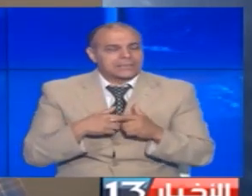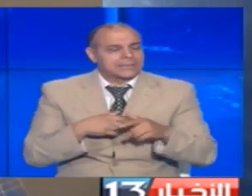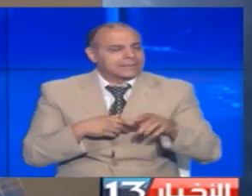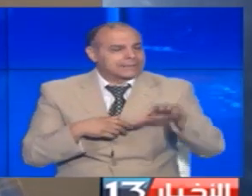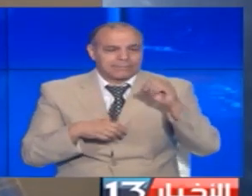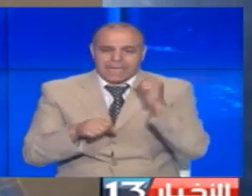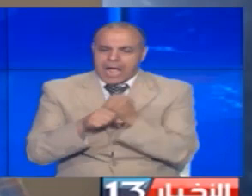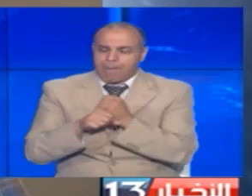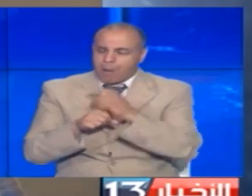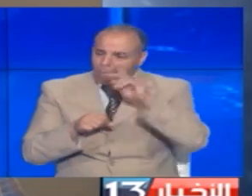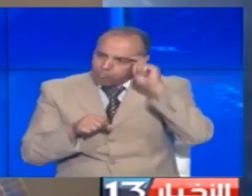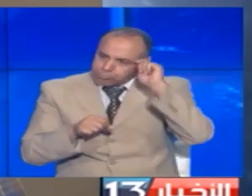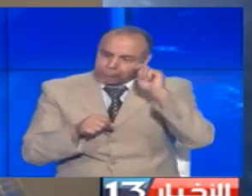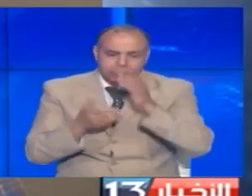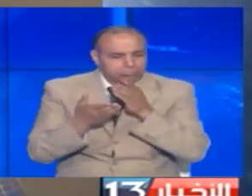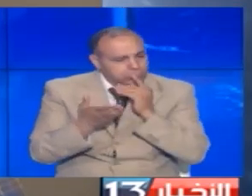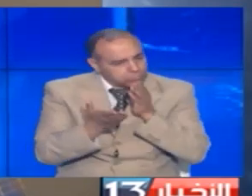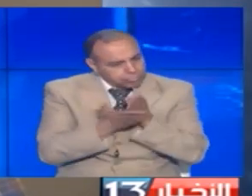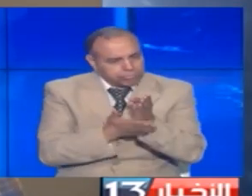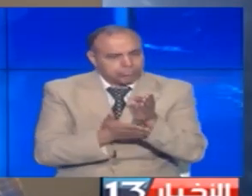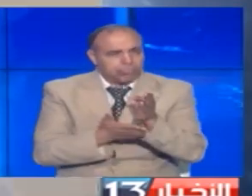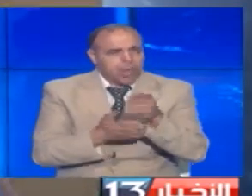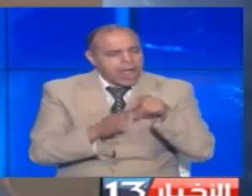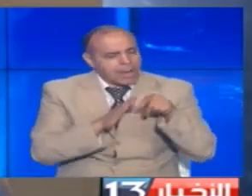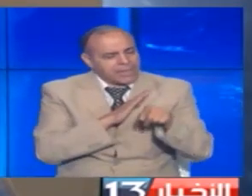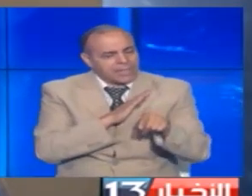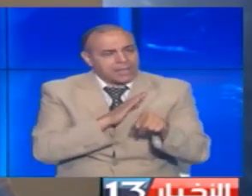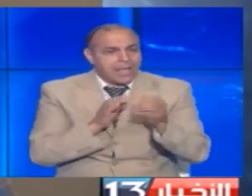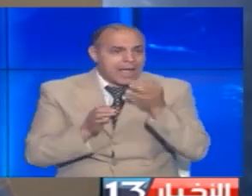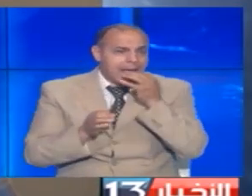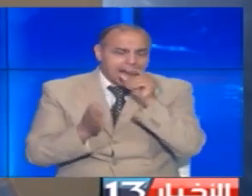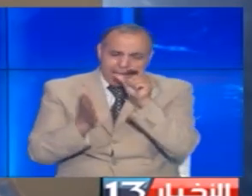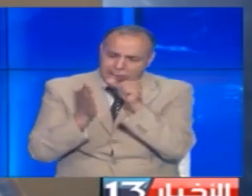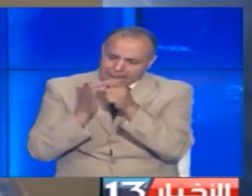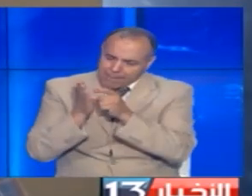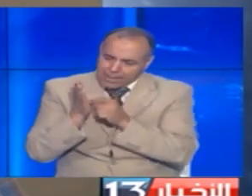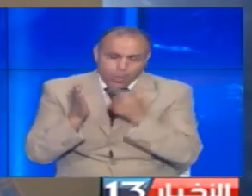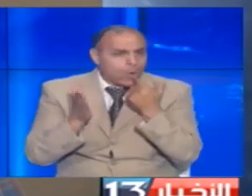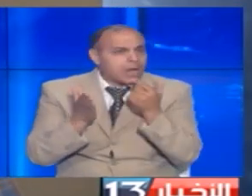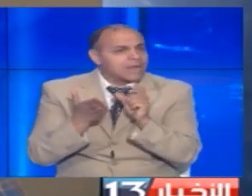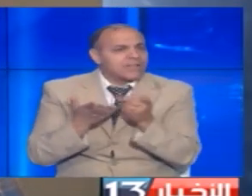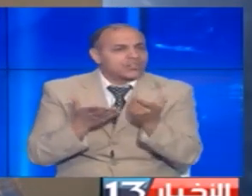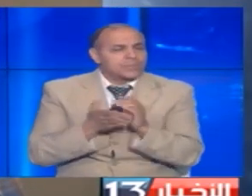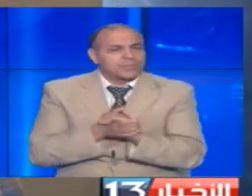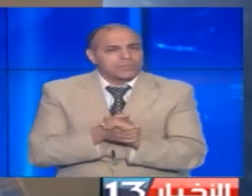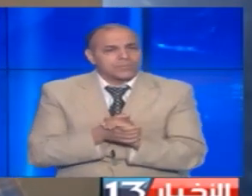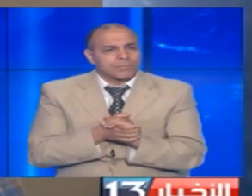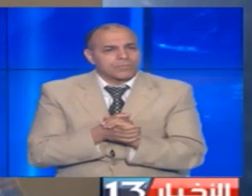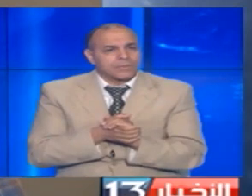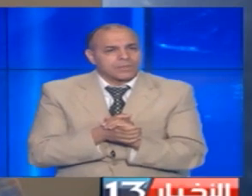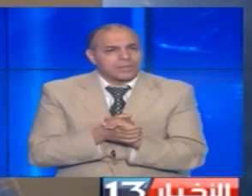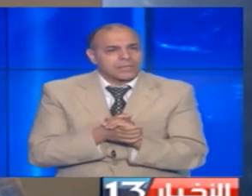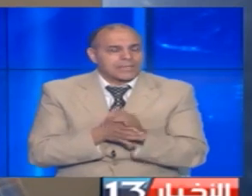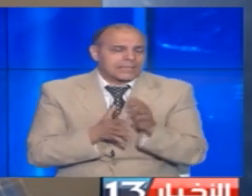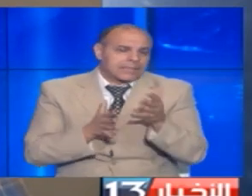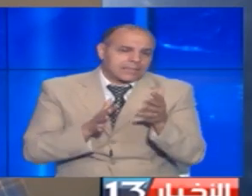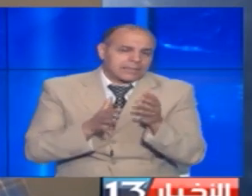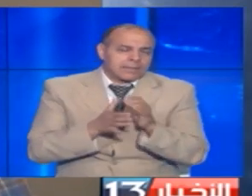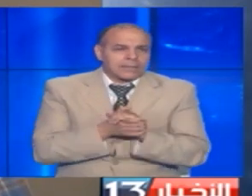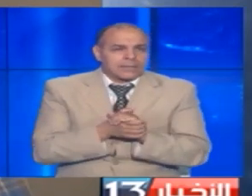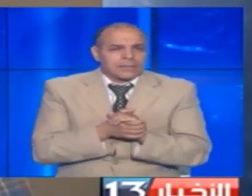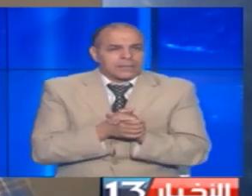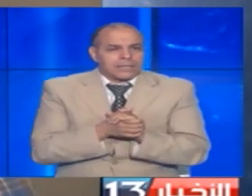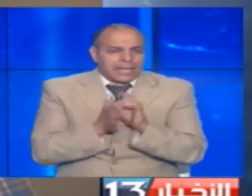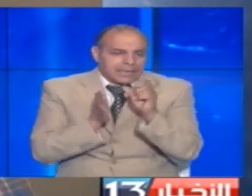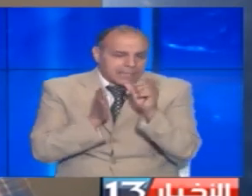الفني الصادق وهناك جدا قائل الكلمات يكون فيه نوعا من اه